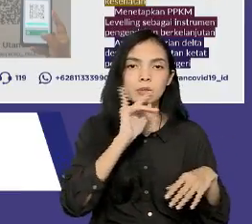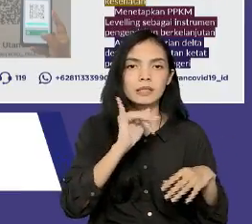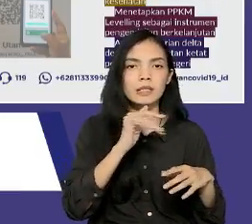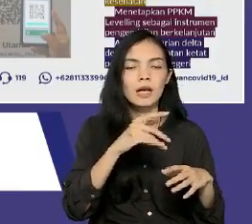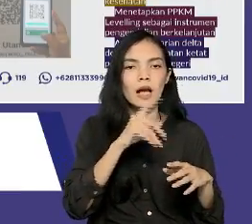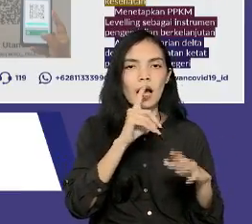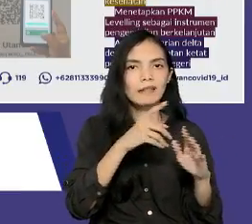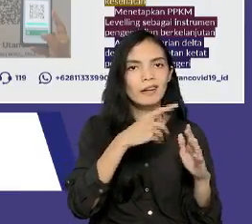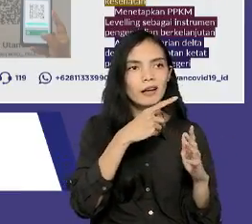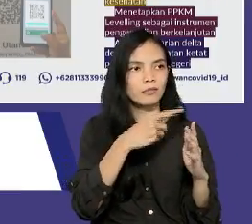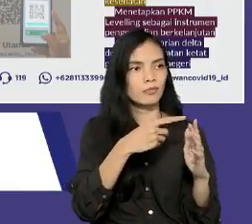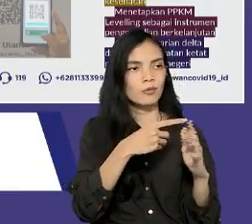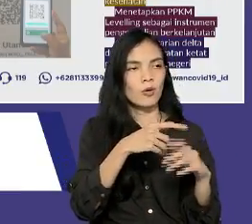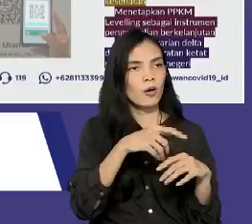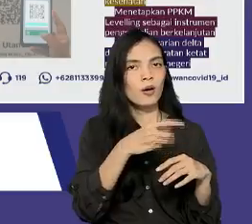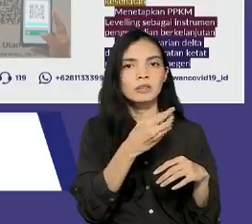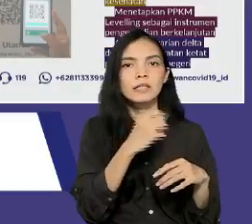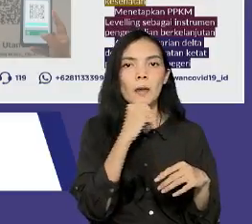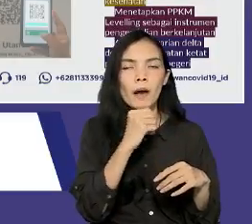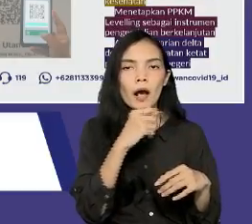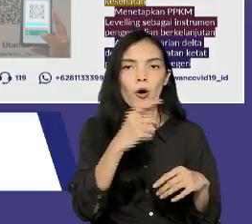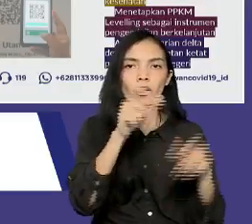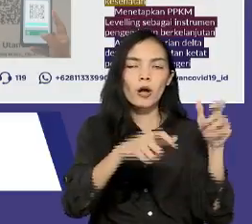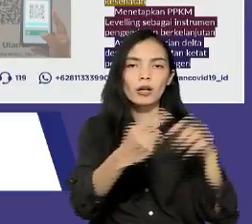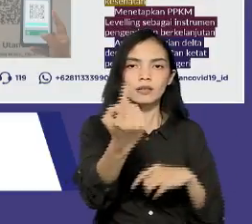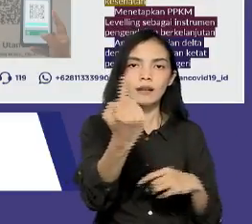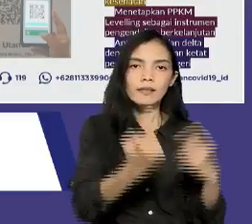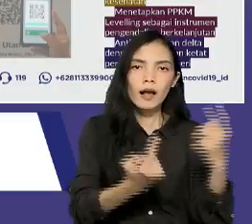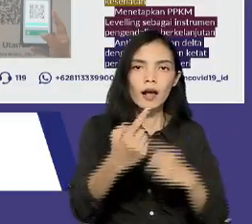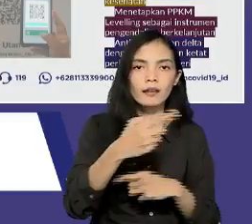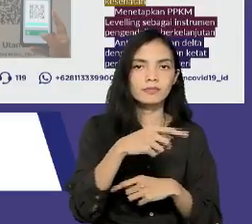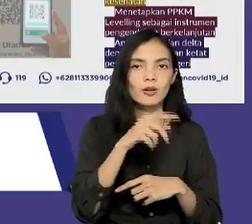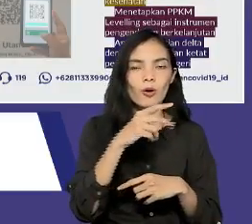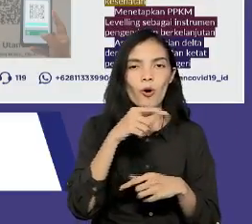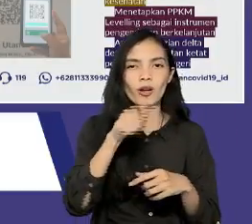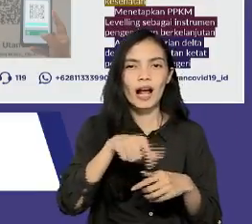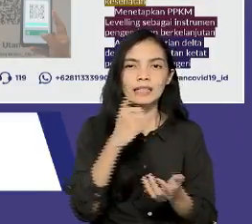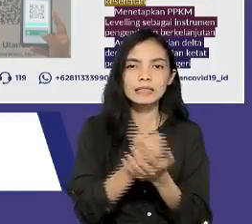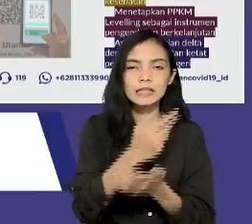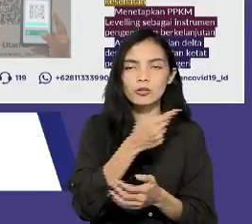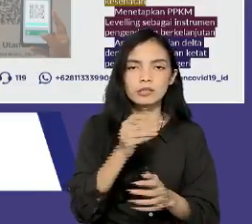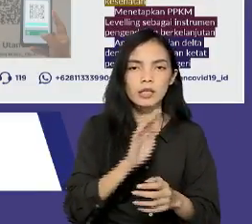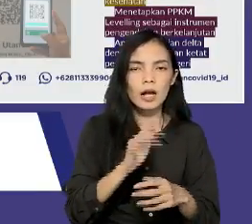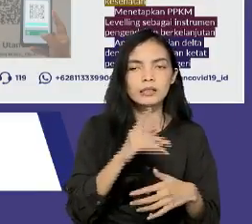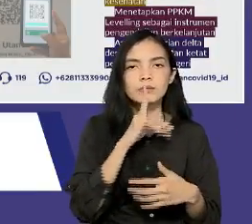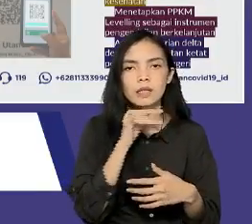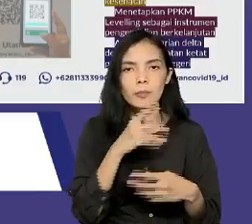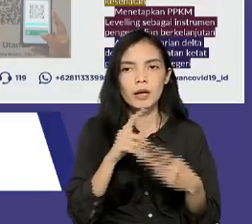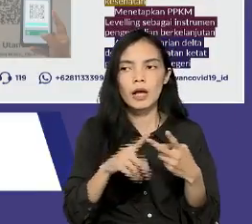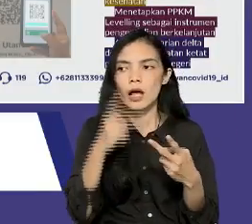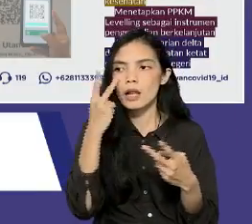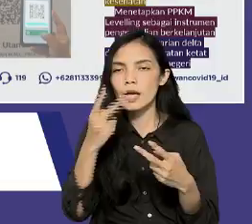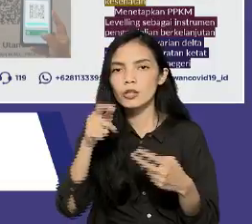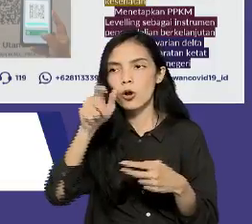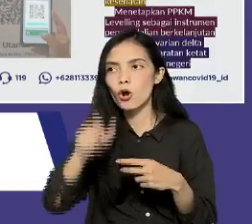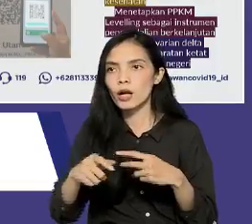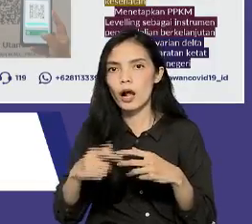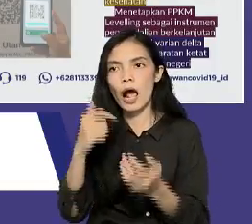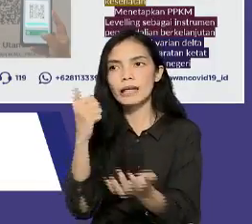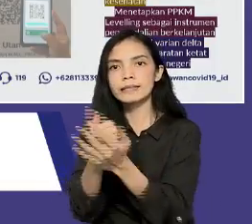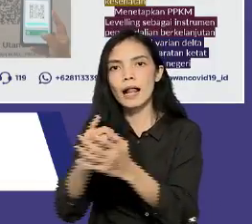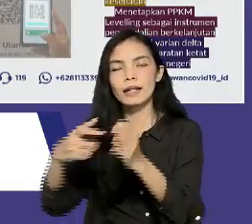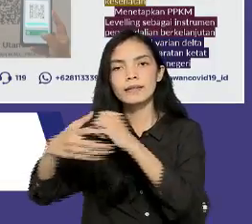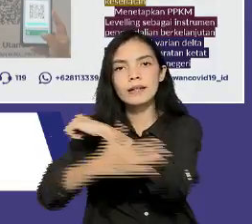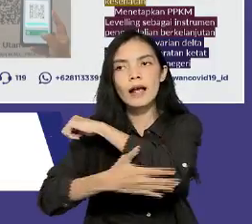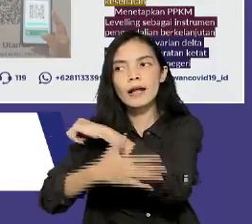penetapan kriteria WNA yang boleh masuk ke Indonesia, penyesuaian durasi karantina baik dari asal negara maupun riwayat